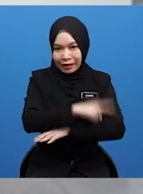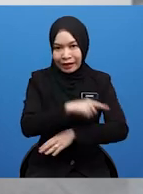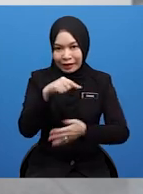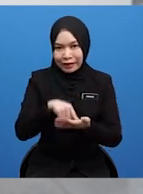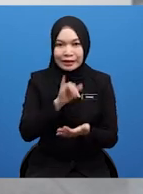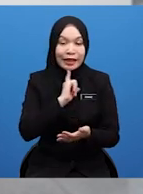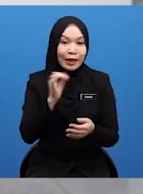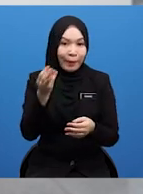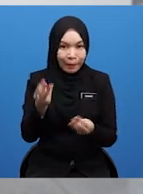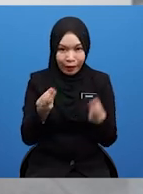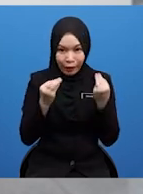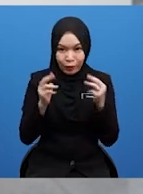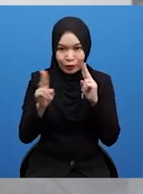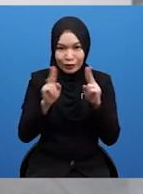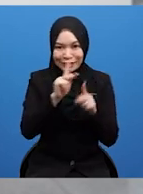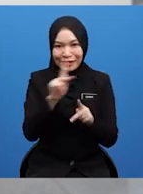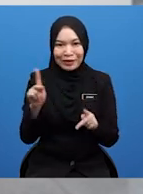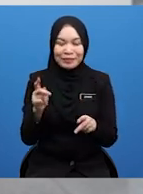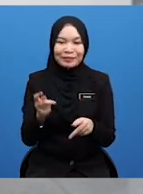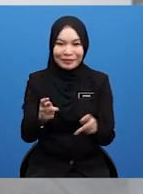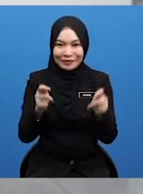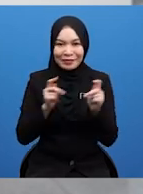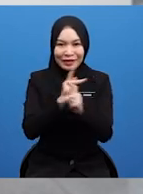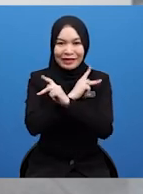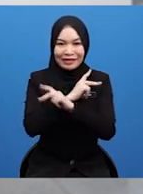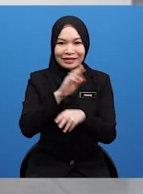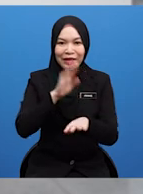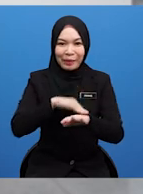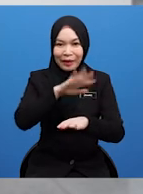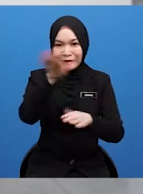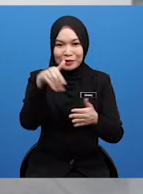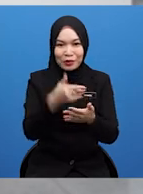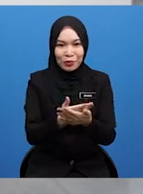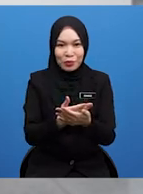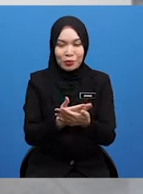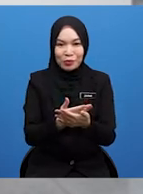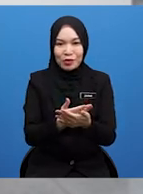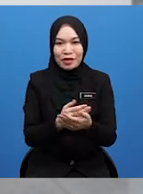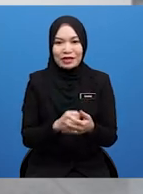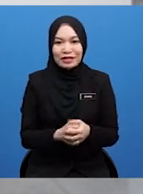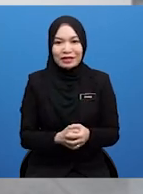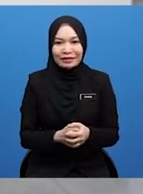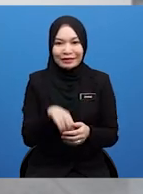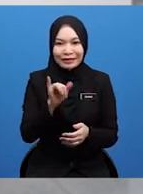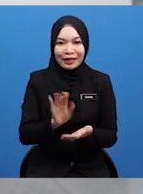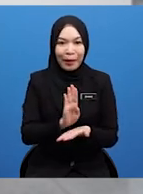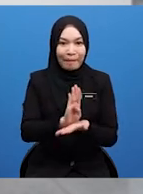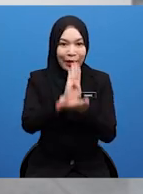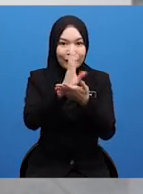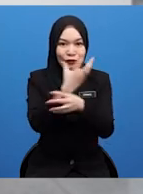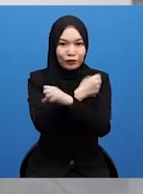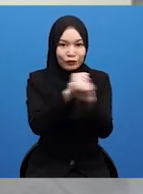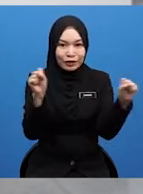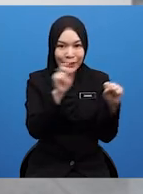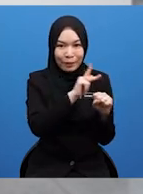semua penulis skrip kepada semua penyampai pada semua tetamu yang hadir tak ketinggalan kepada videografi kepada gambar